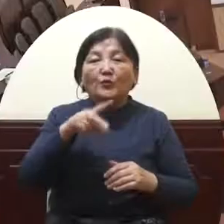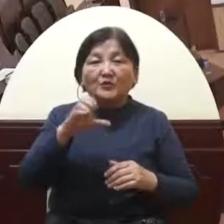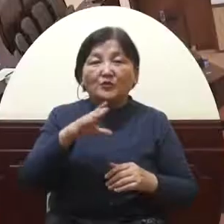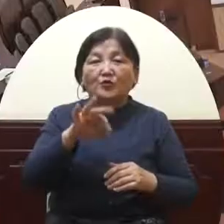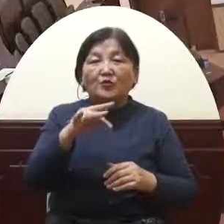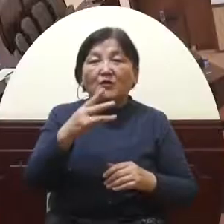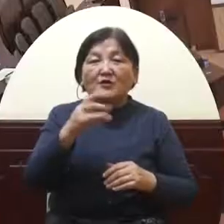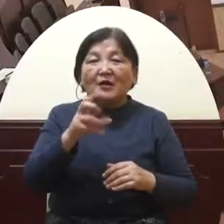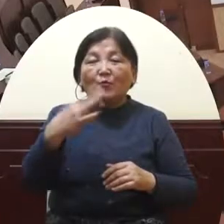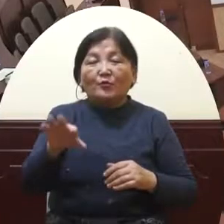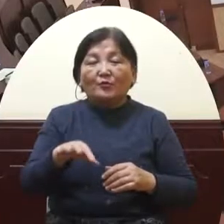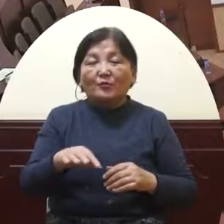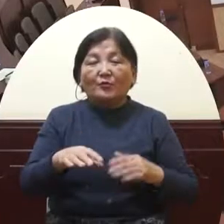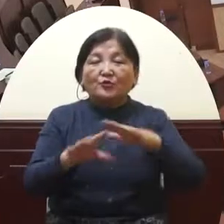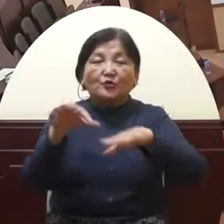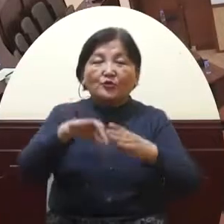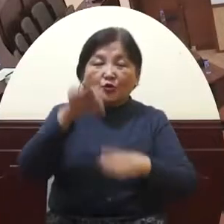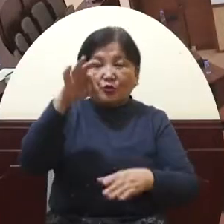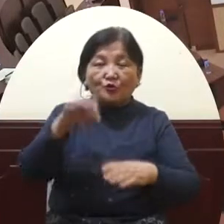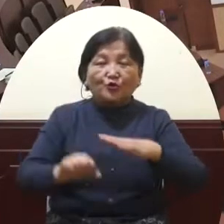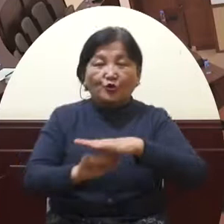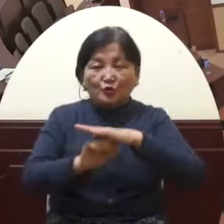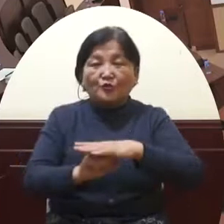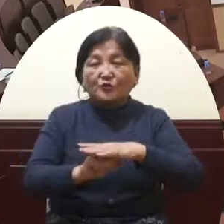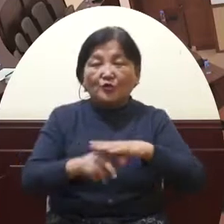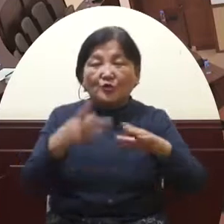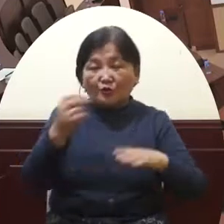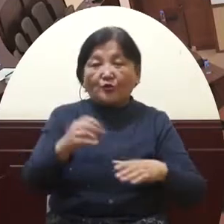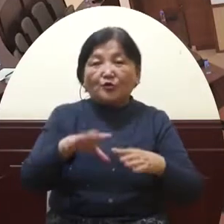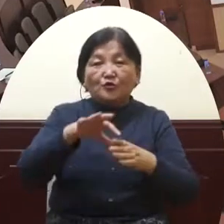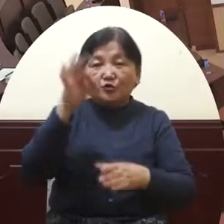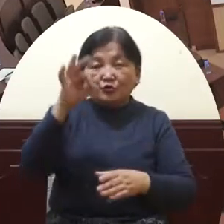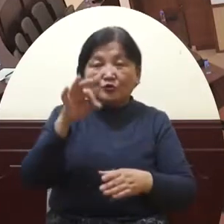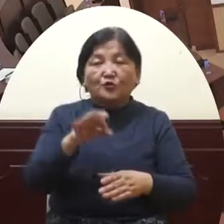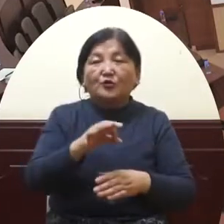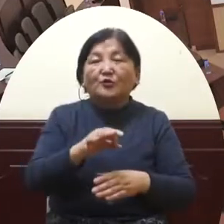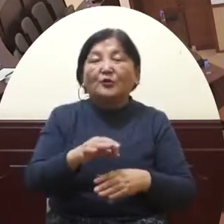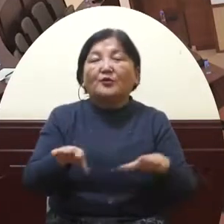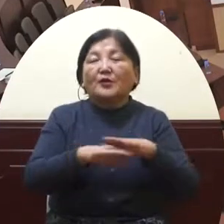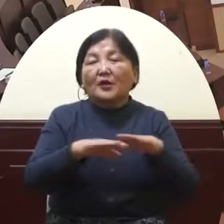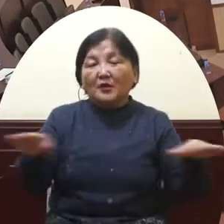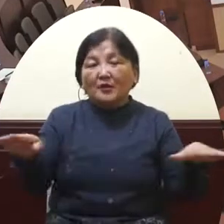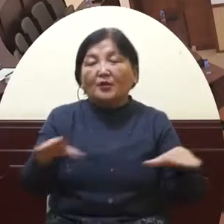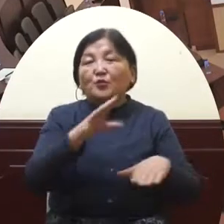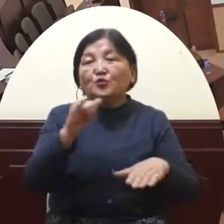сонгуулийн тогтолцоо хоёр бол сонгогчдын оролцоог нэмэгдүүлэх хамгийн том боломж суурь асуудал юм байна.